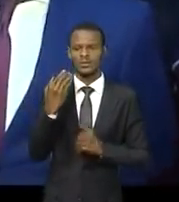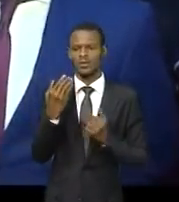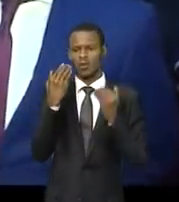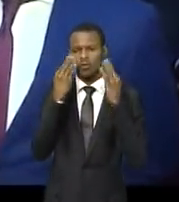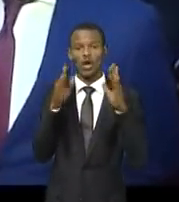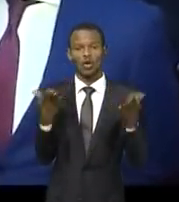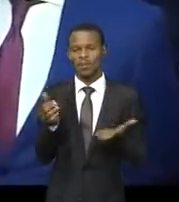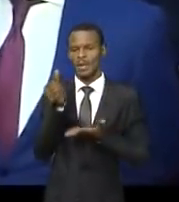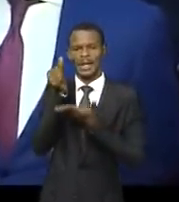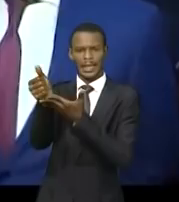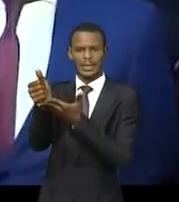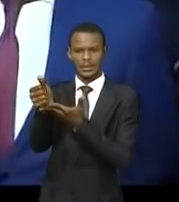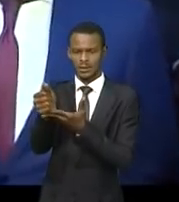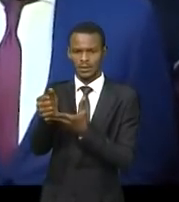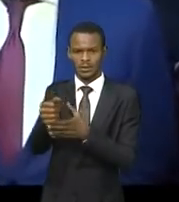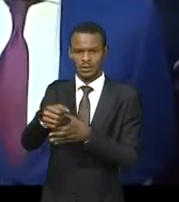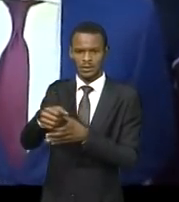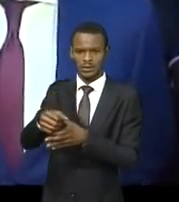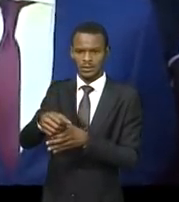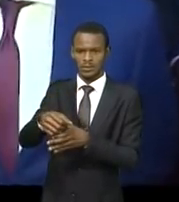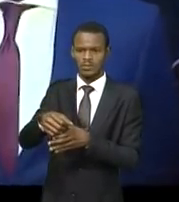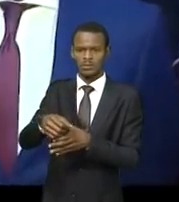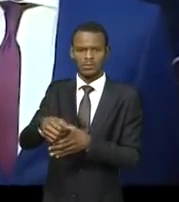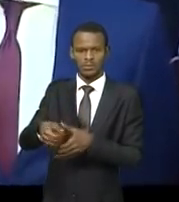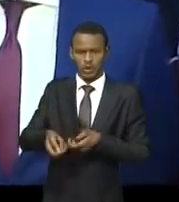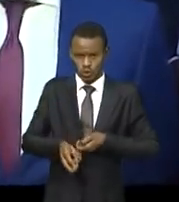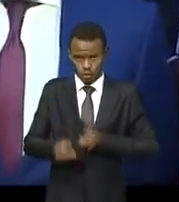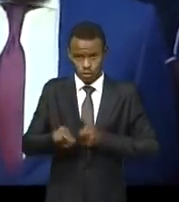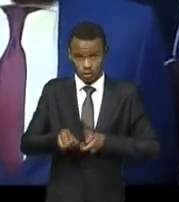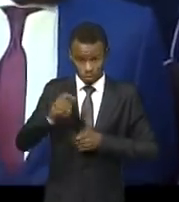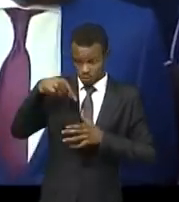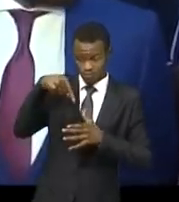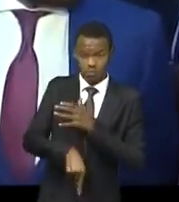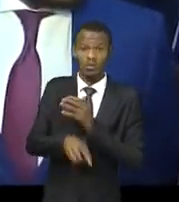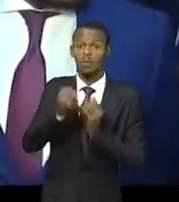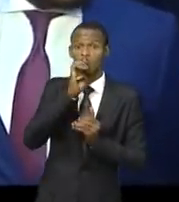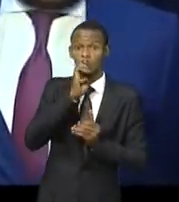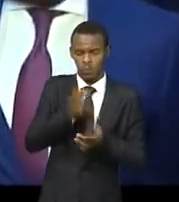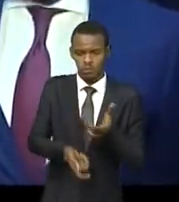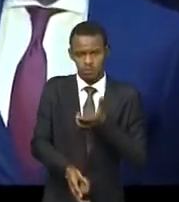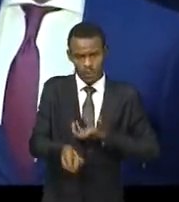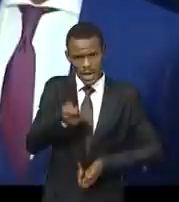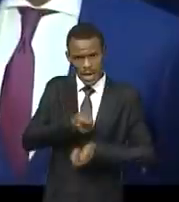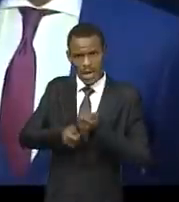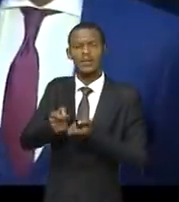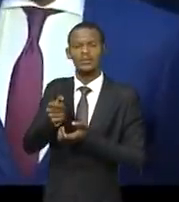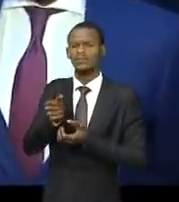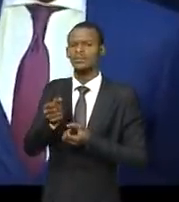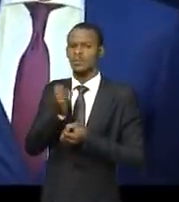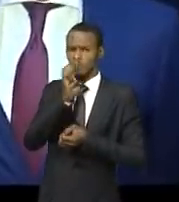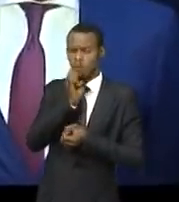Ça pourra aider tant soit peu et les enfants qui sont ici. Et aussi